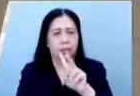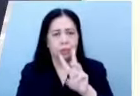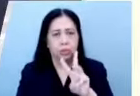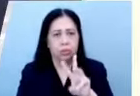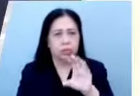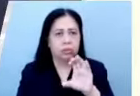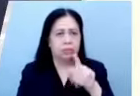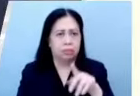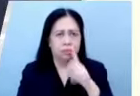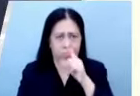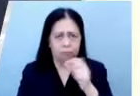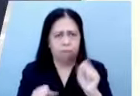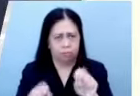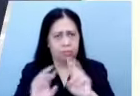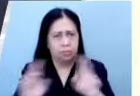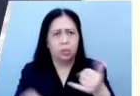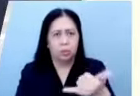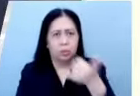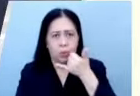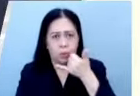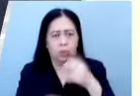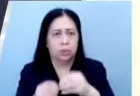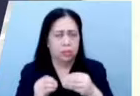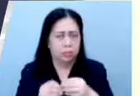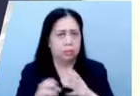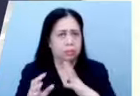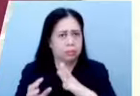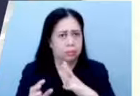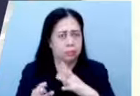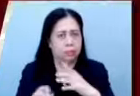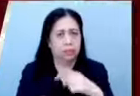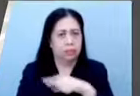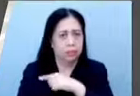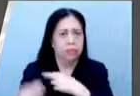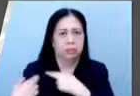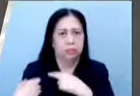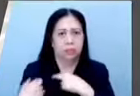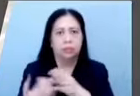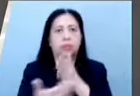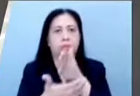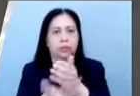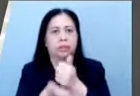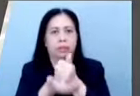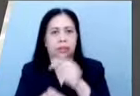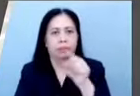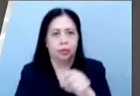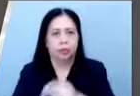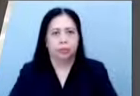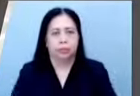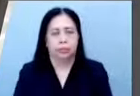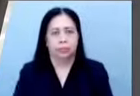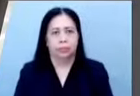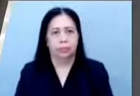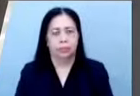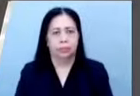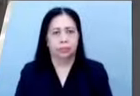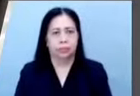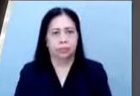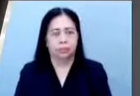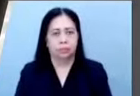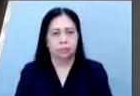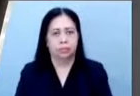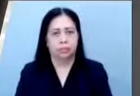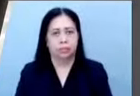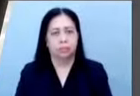sumbong. Tawag lang ho kayo sa amin at kami po ang pupunta sa inyo. Para sa GMA Integrated News, June Venerasyon,